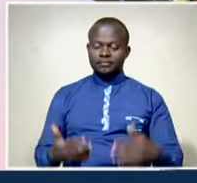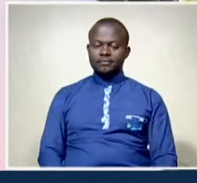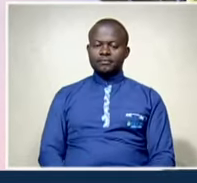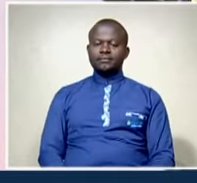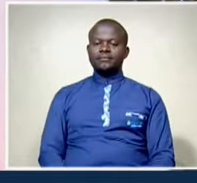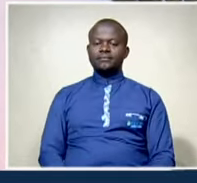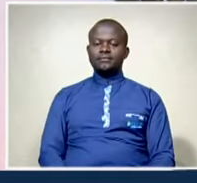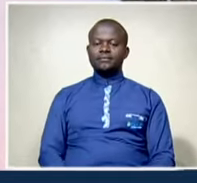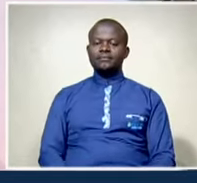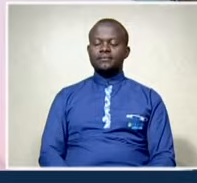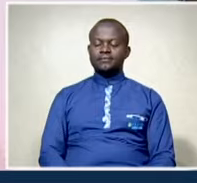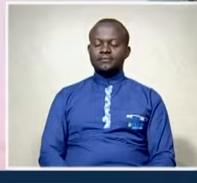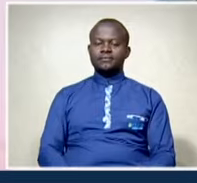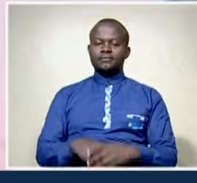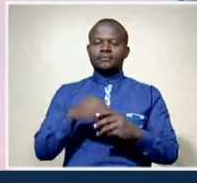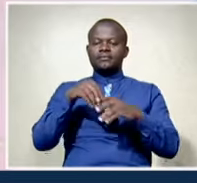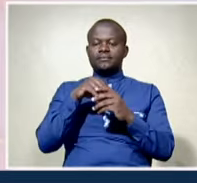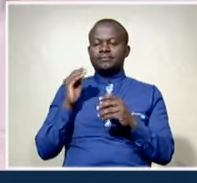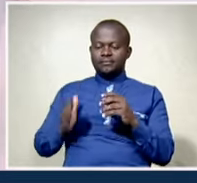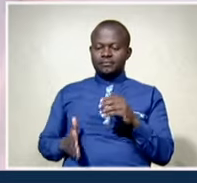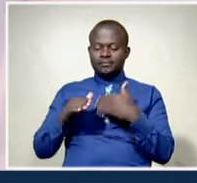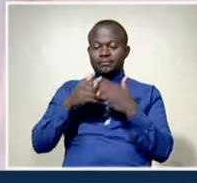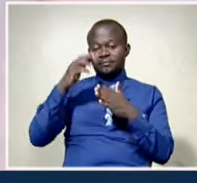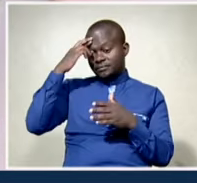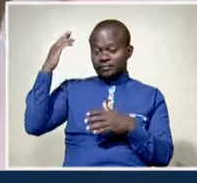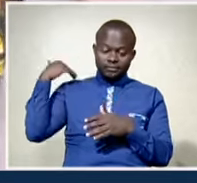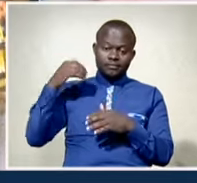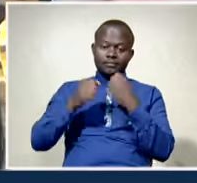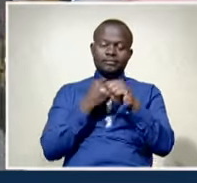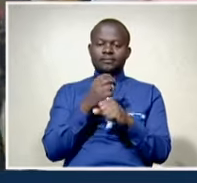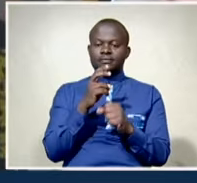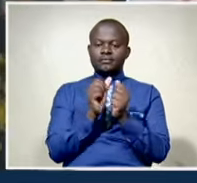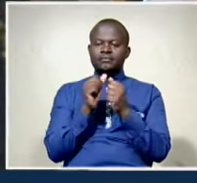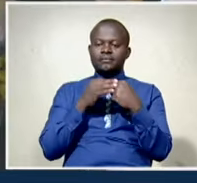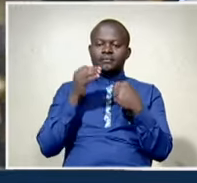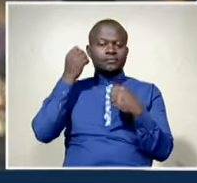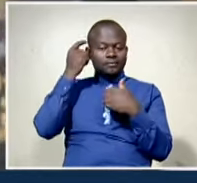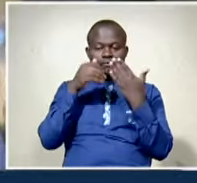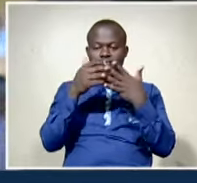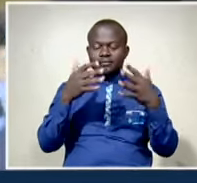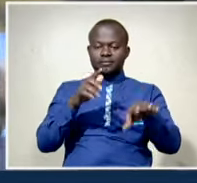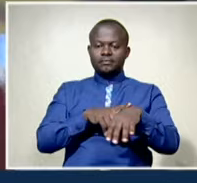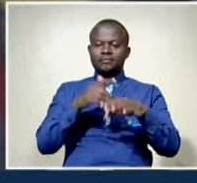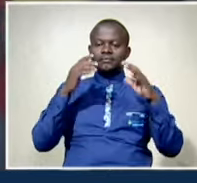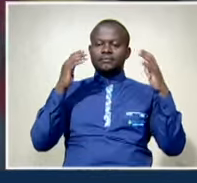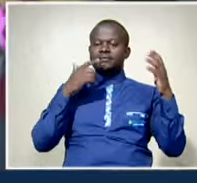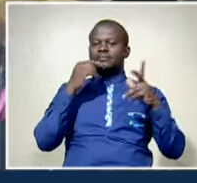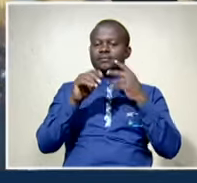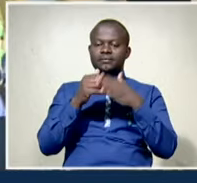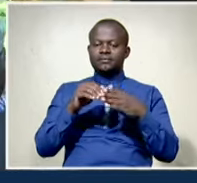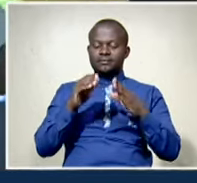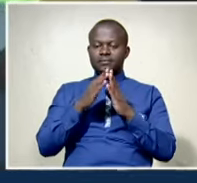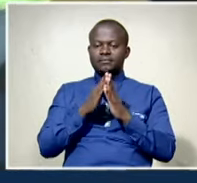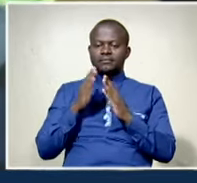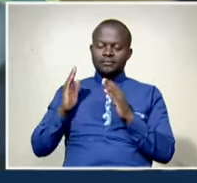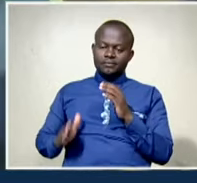Murakoze murikagurisha mu karere ka Huye yaherukaga muri 2018 urumva hari hashize igihe ari abatuye umujyi wa Huye